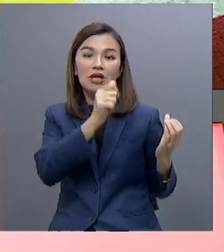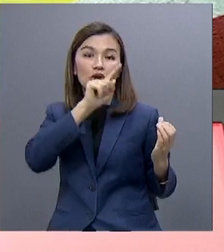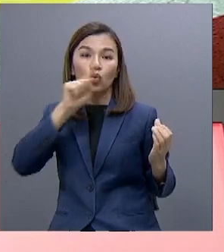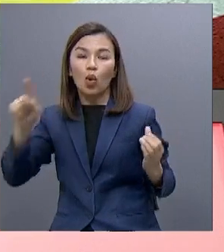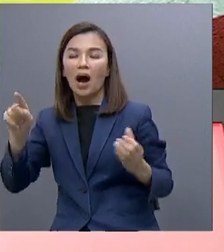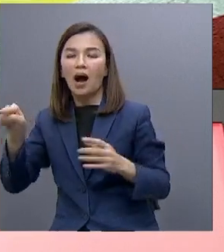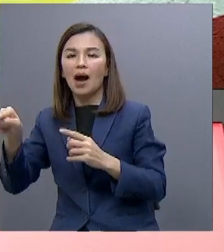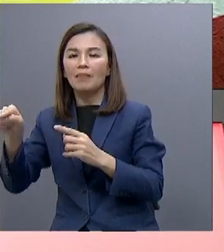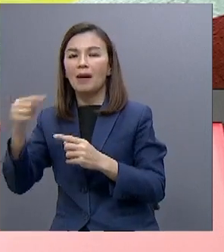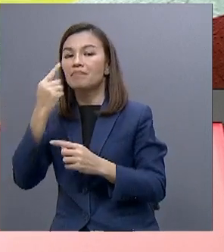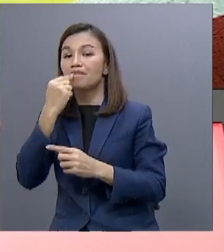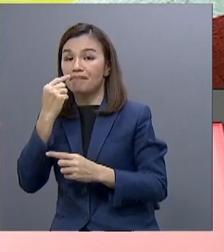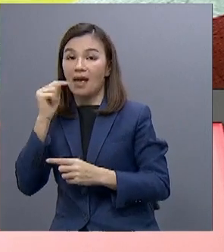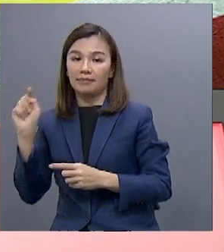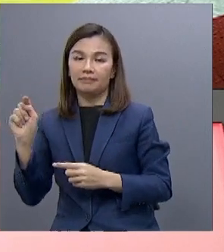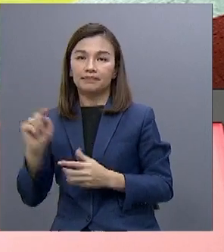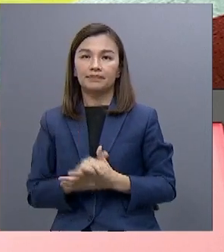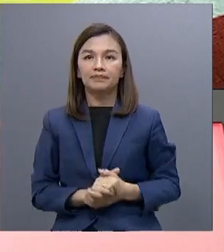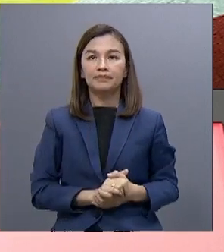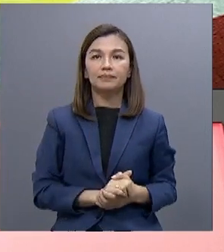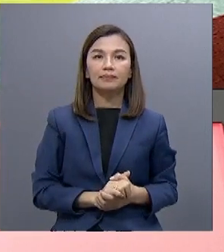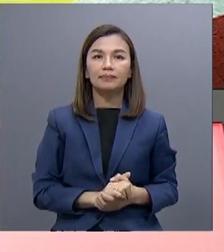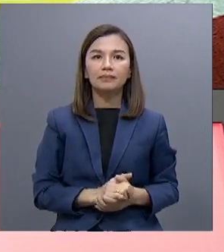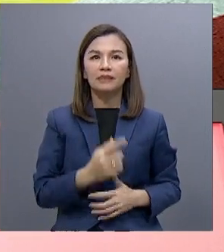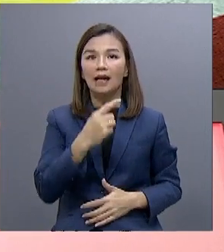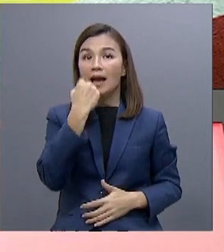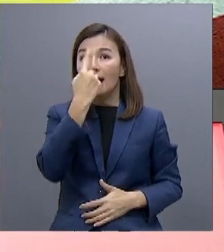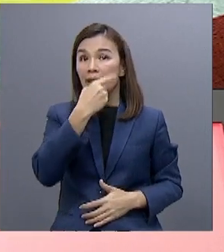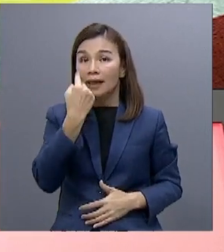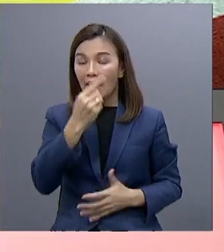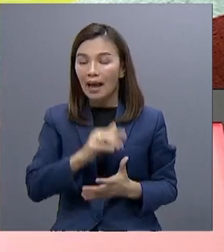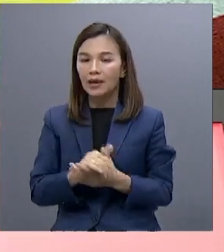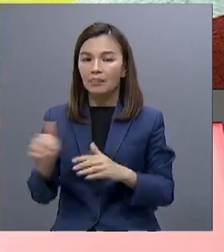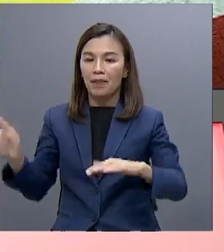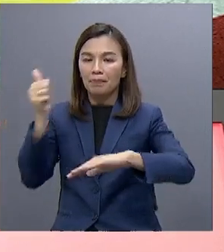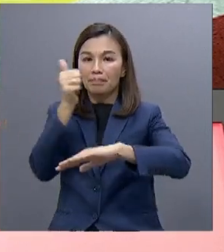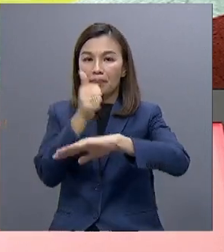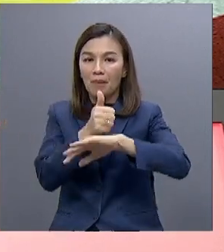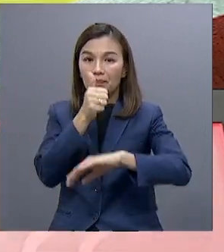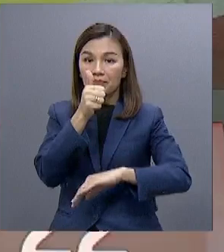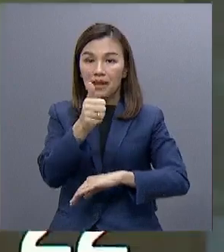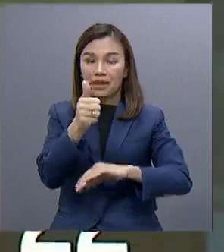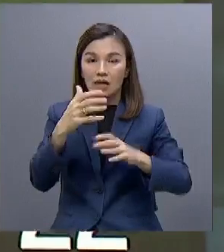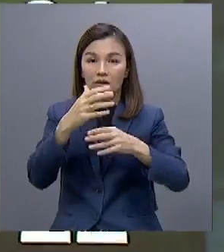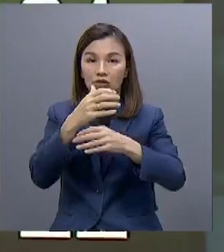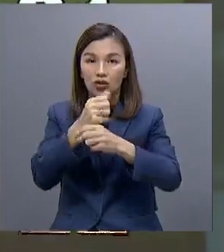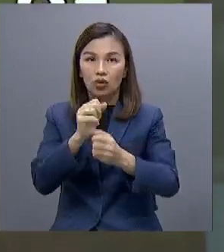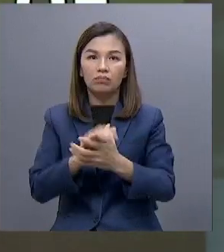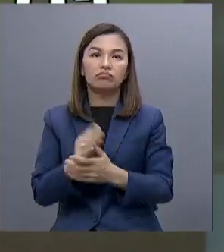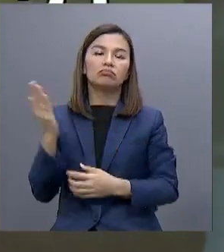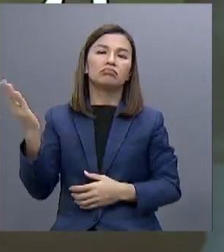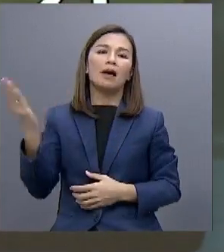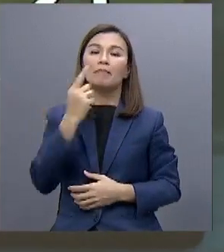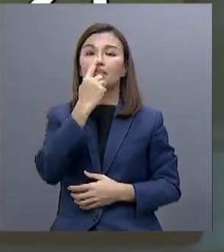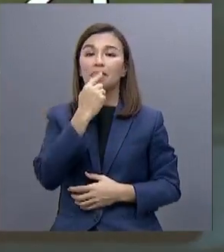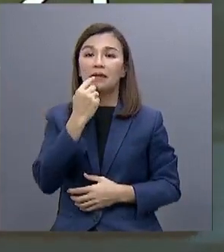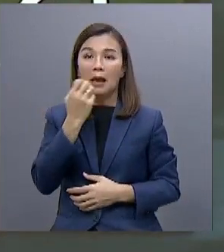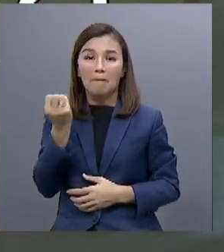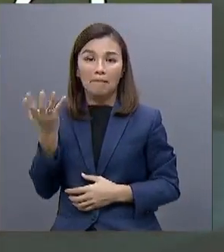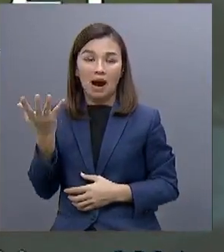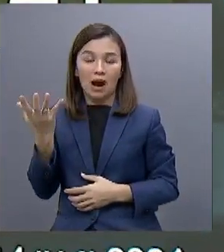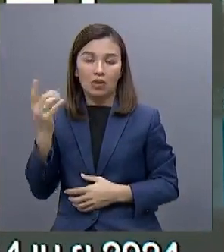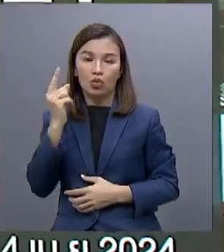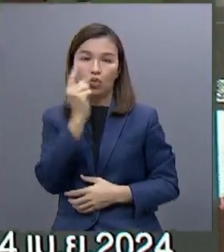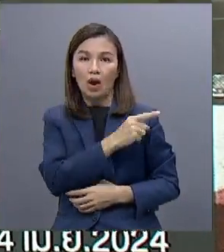ส่วนความเห็นนะคะว่าใครจะเป็นประธานาธิบดีที่ดีผลโดยรวมทรัมป์ดีกว่าค่ะโดยเฉพาะคนที่ให้